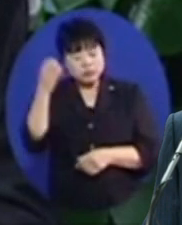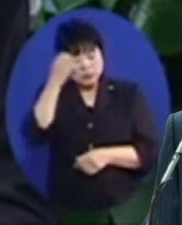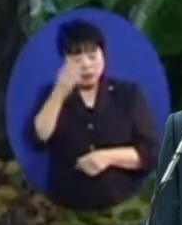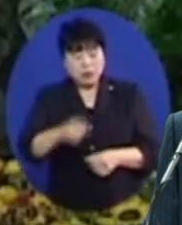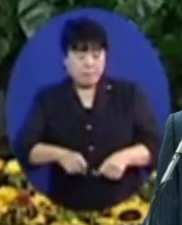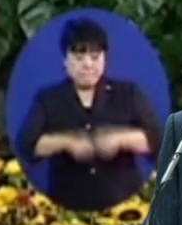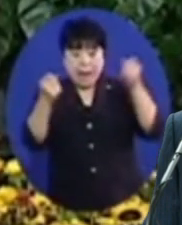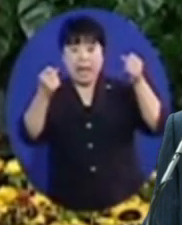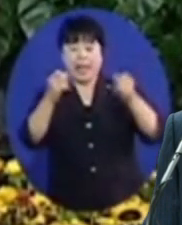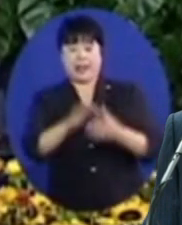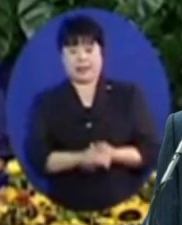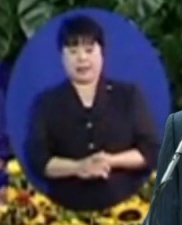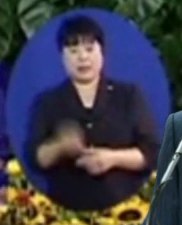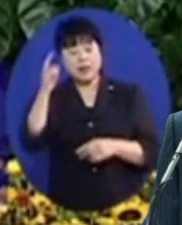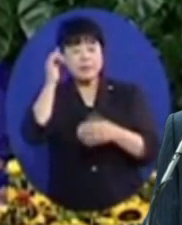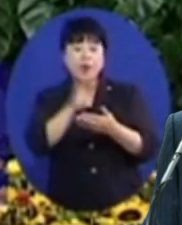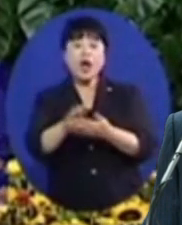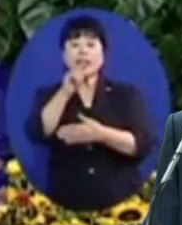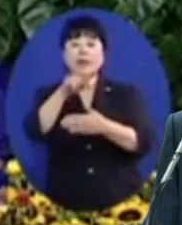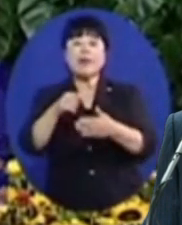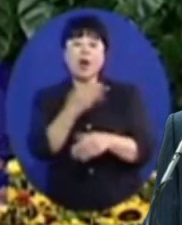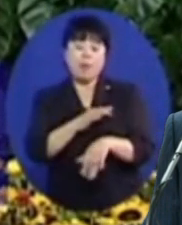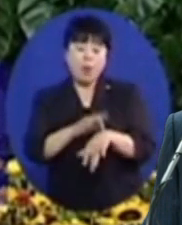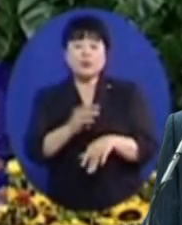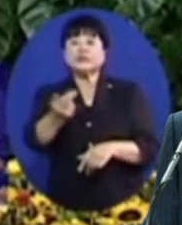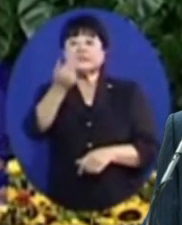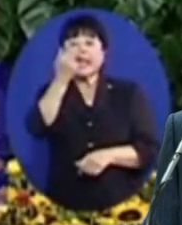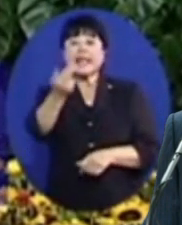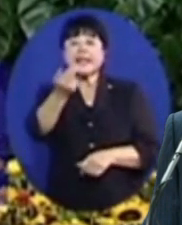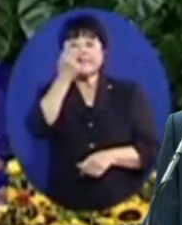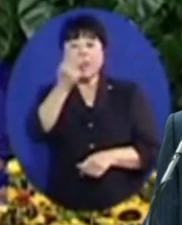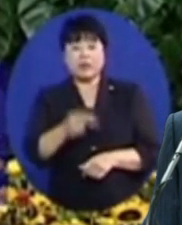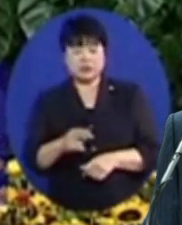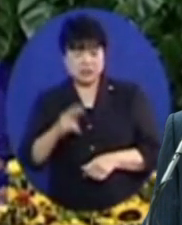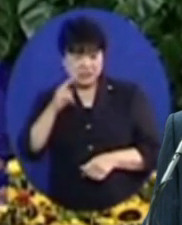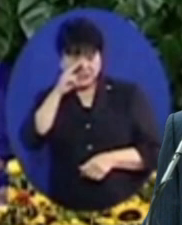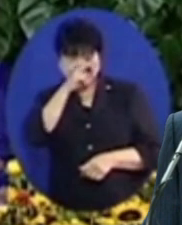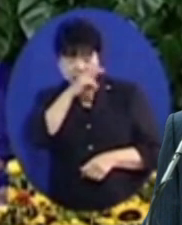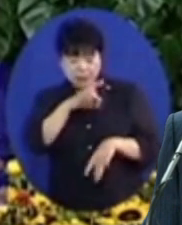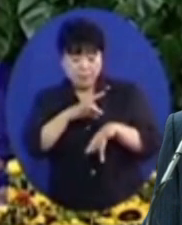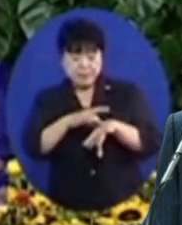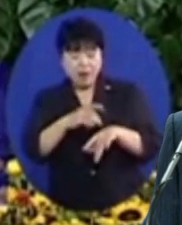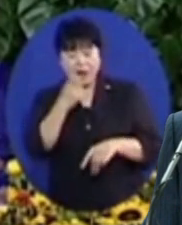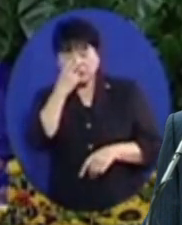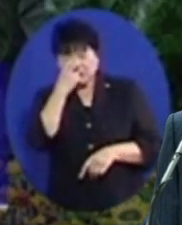14장 30절에 평온한 마음은 육신의 생명이나 시기는 뼈를 썩게 한다.